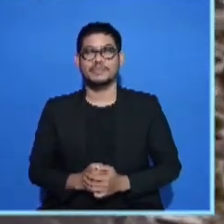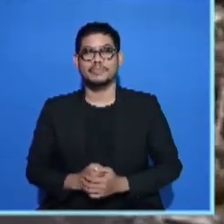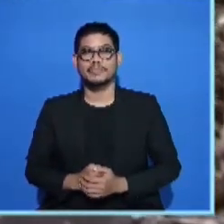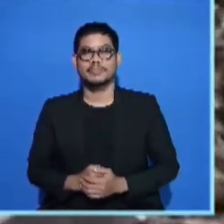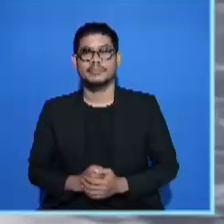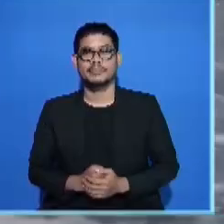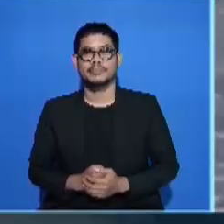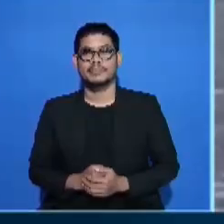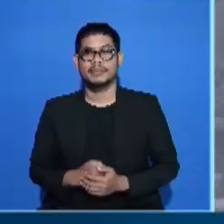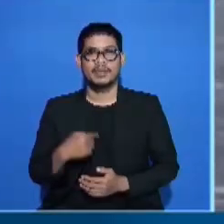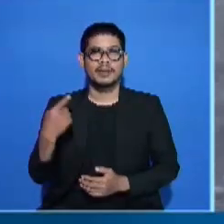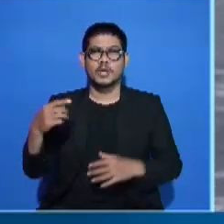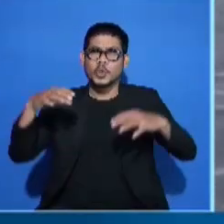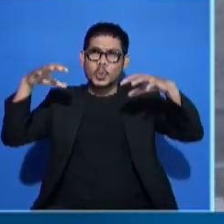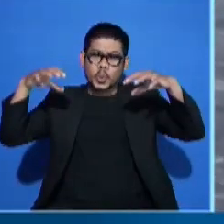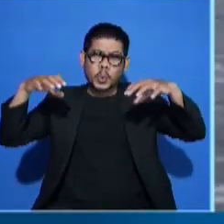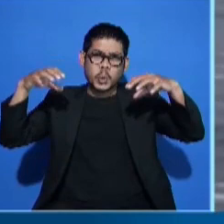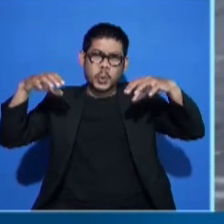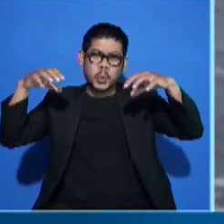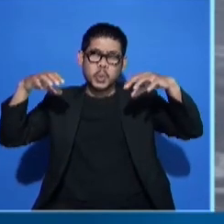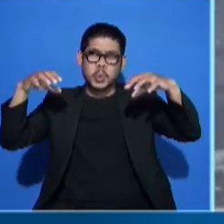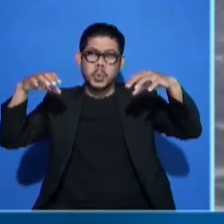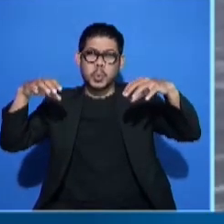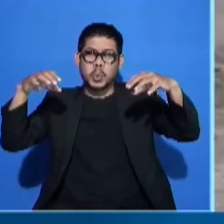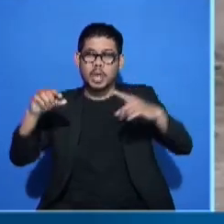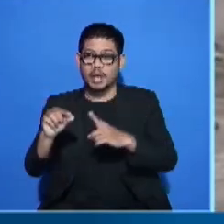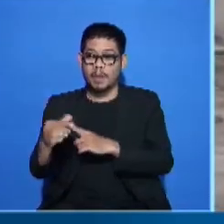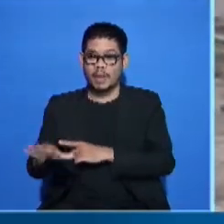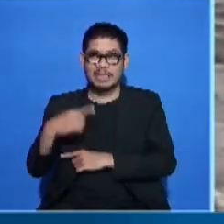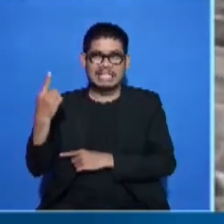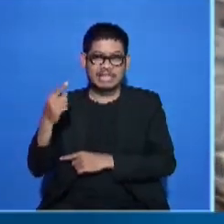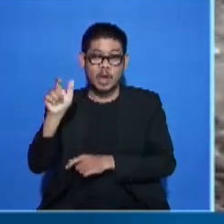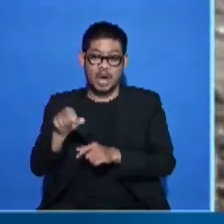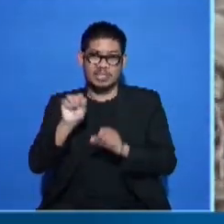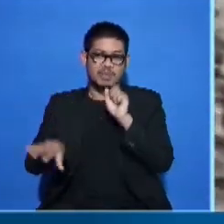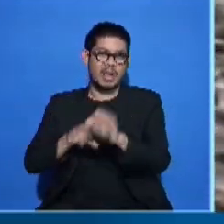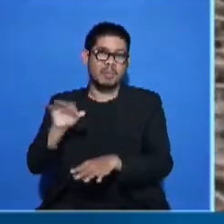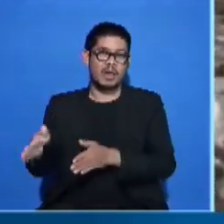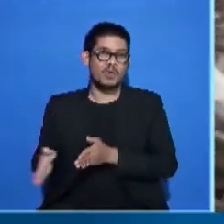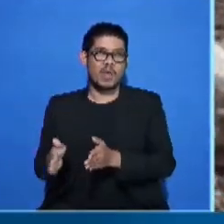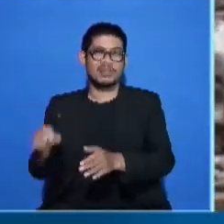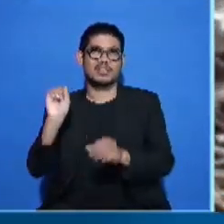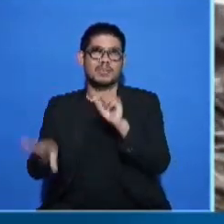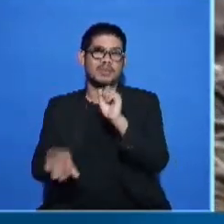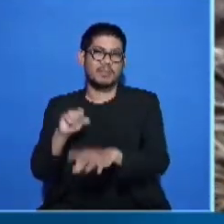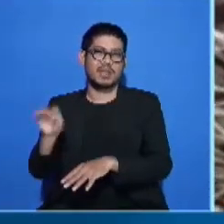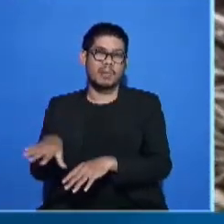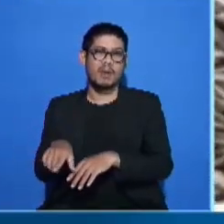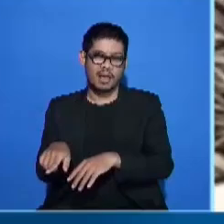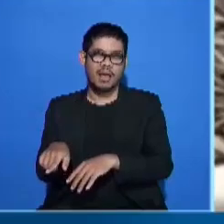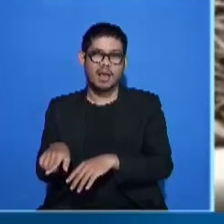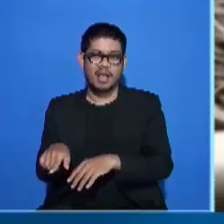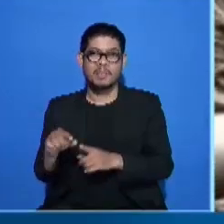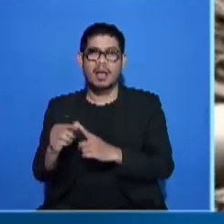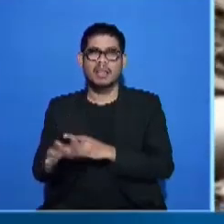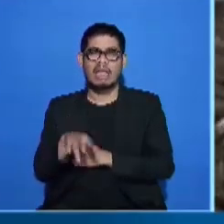setiap musim penghujan kawasan Pantai Selatan Bantul selalu dipenuhi sampah dari sungai yang masuk ke kawasan pantai sehingga pantai menjadi